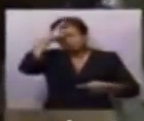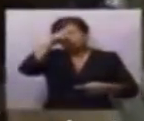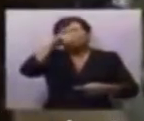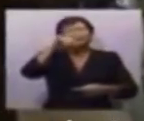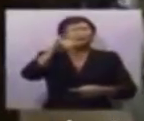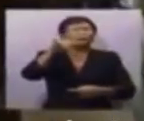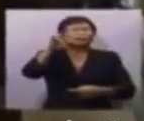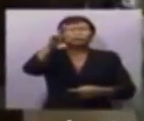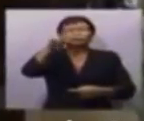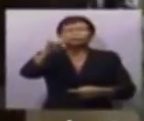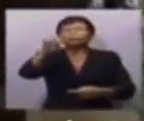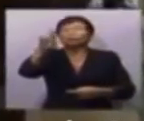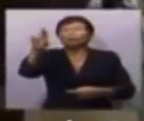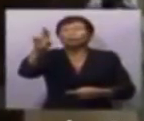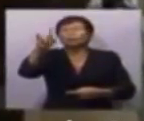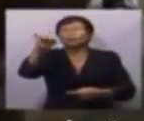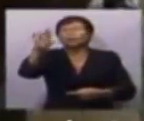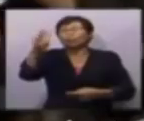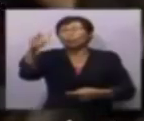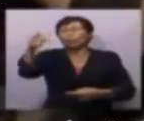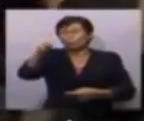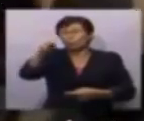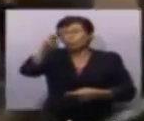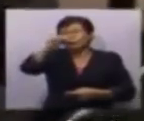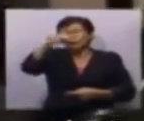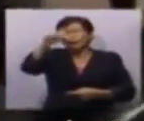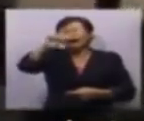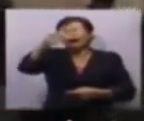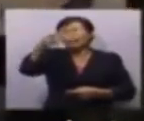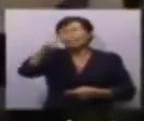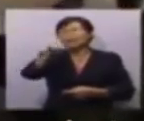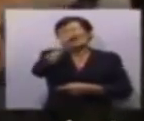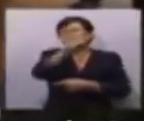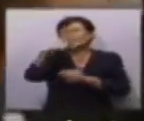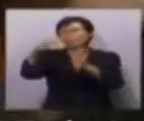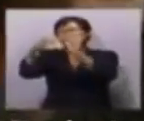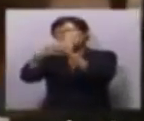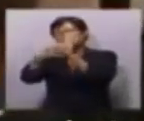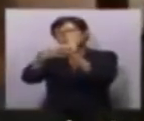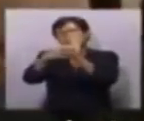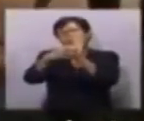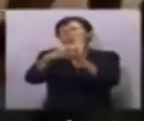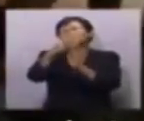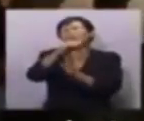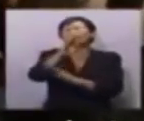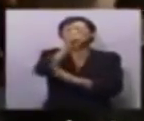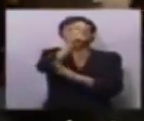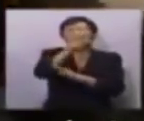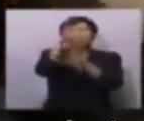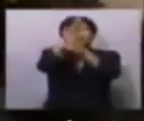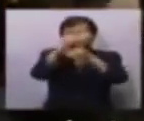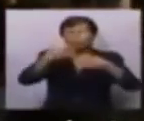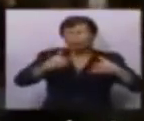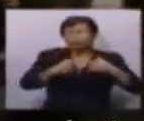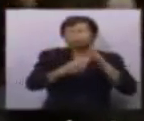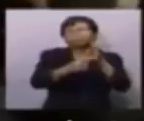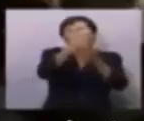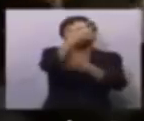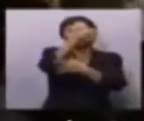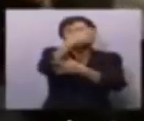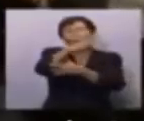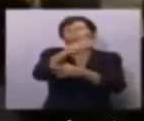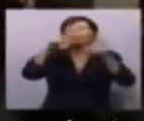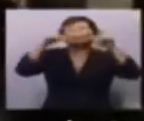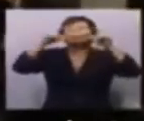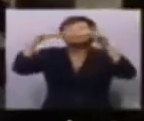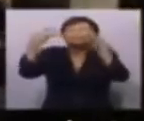Insinyur Nur Irwan Ahmad Noor dan calon PAS Amdan Sani. BN Sarawak turut menampilkan 15